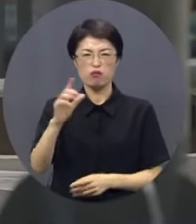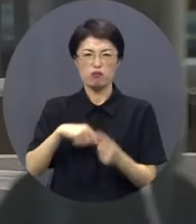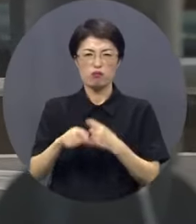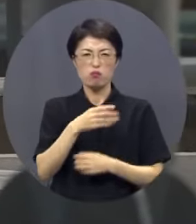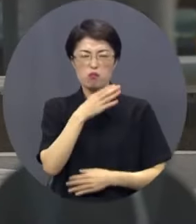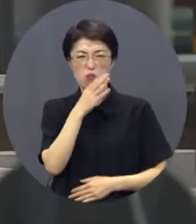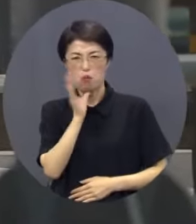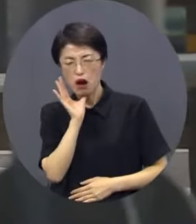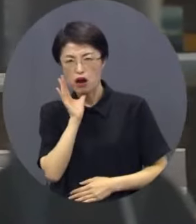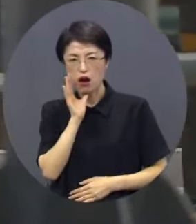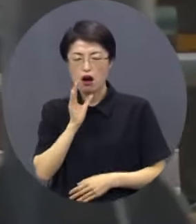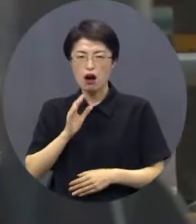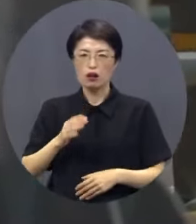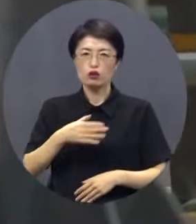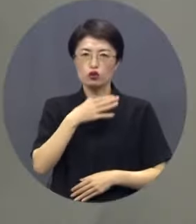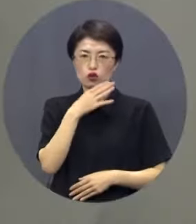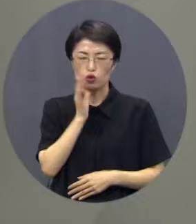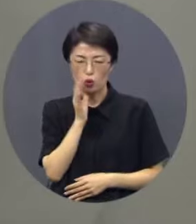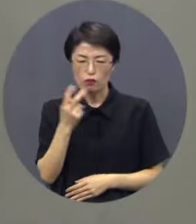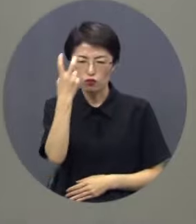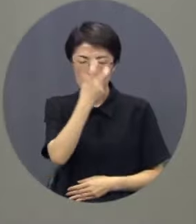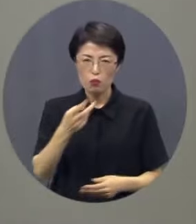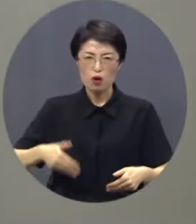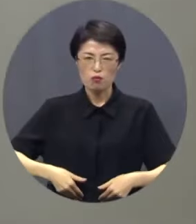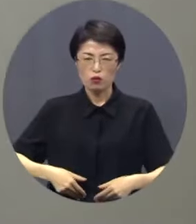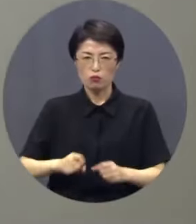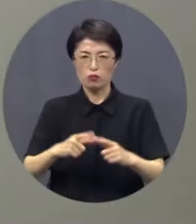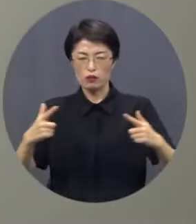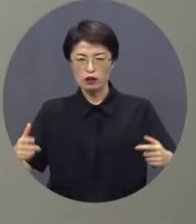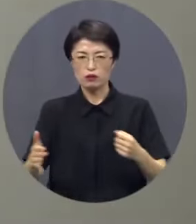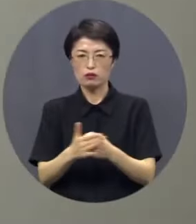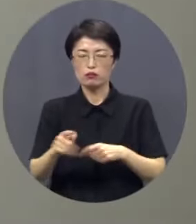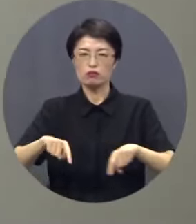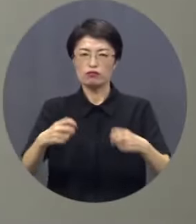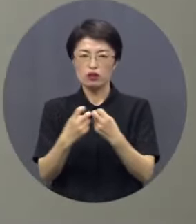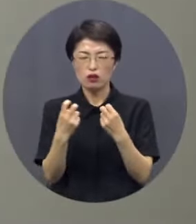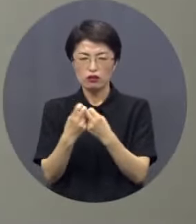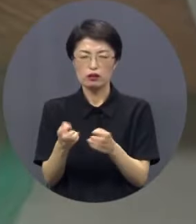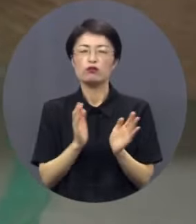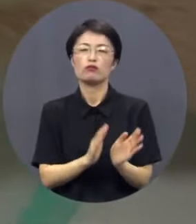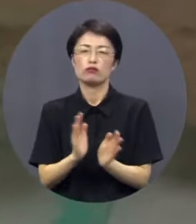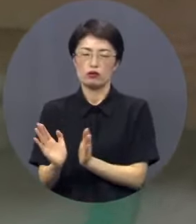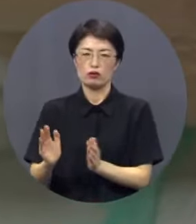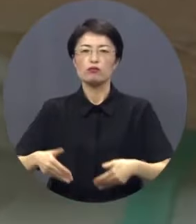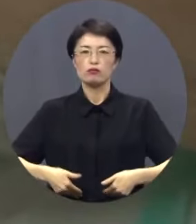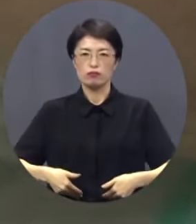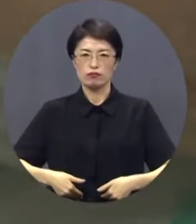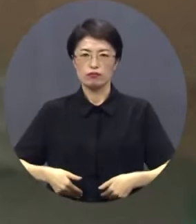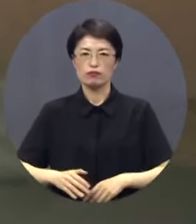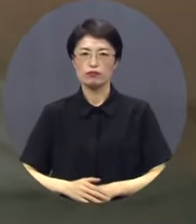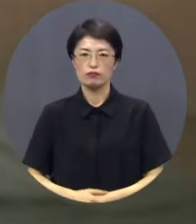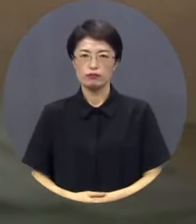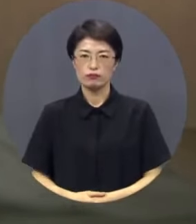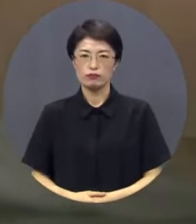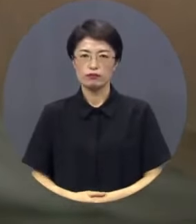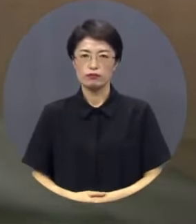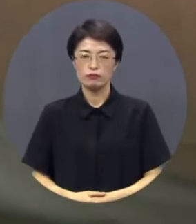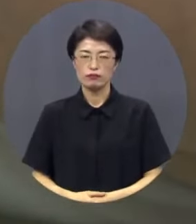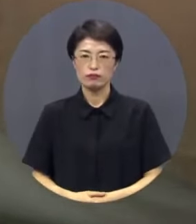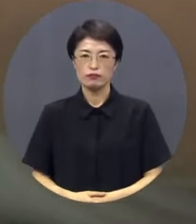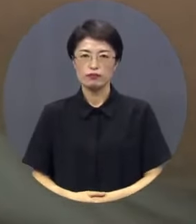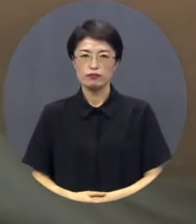인폭 노인돌봄 수요에 대비해 정책 점검과 제도 정비가 절실합니다 MBC 뉴스 수현입니다